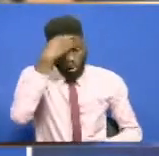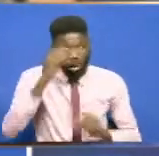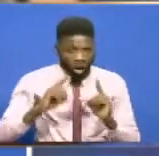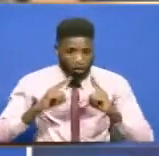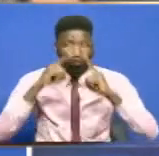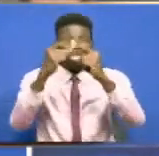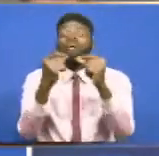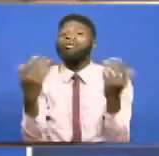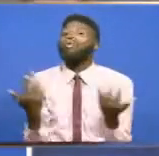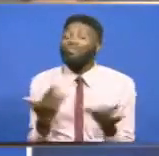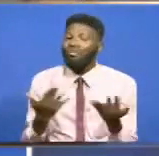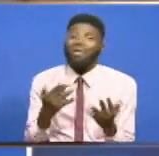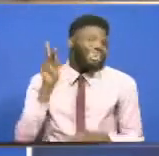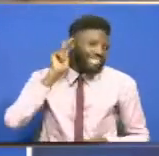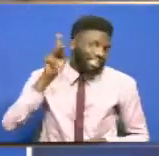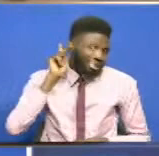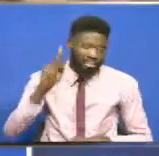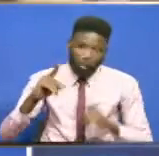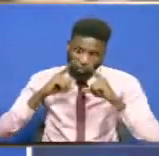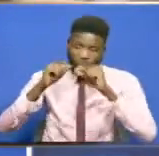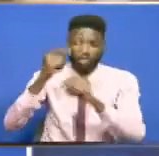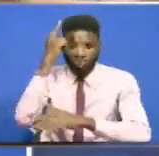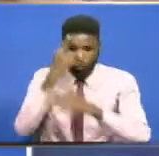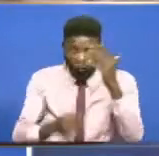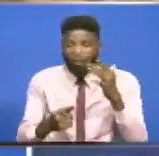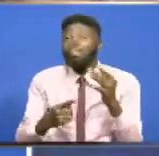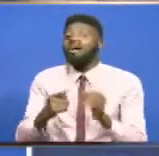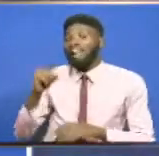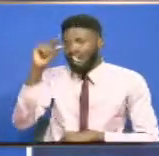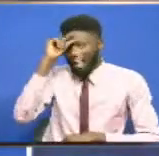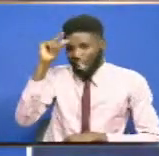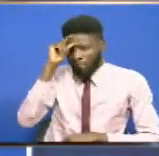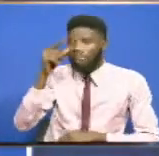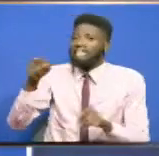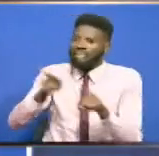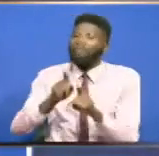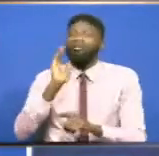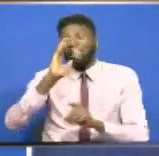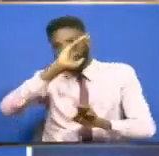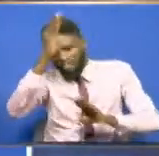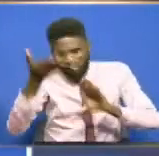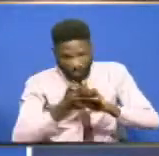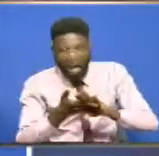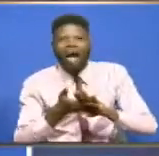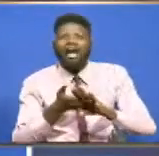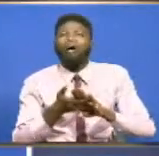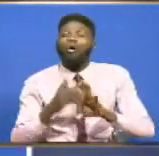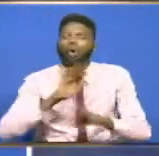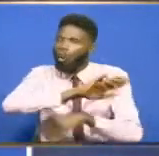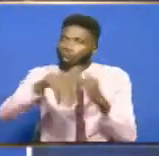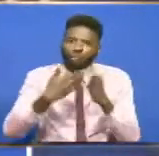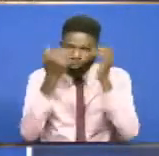serikali iko katika harakati za kuweka kumbukumbu ya wanafunzi wote wanaohusishwa na utovu wa nidhamu.